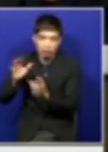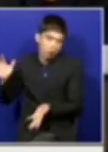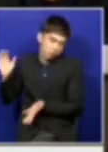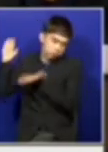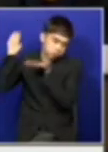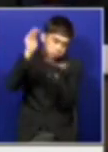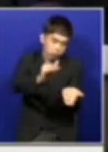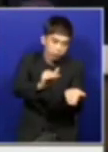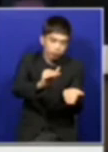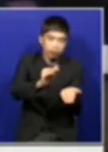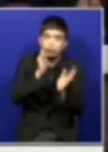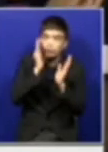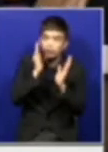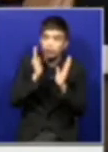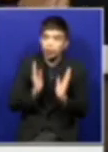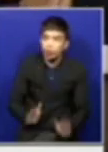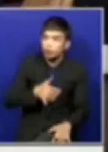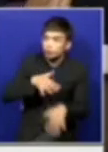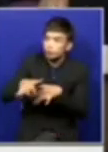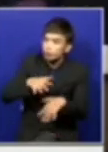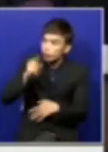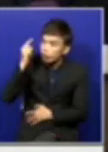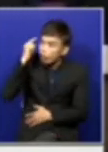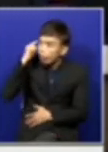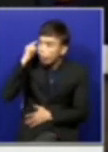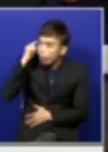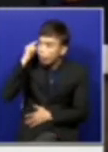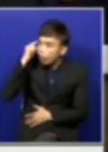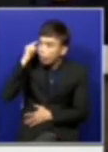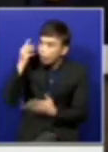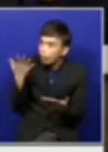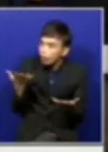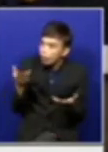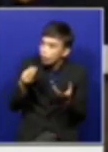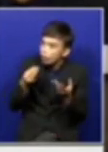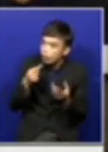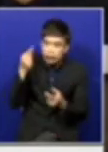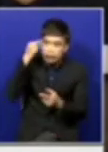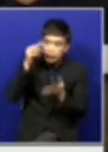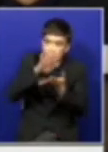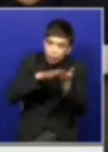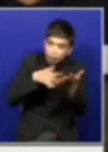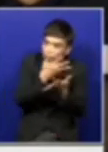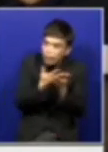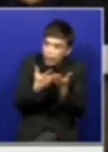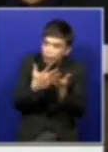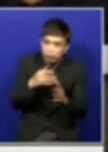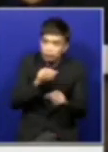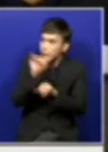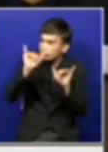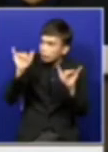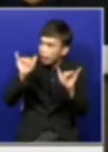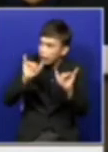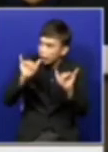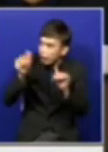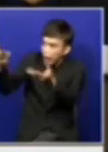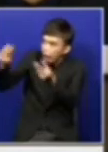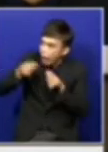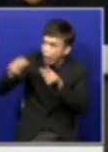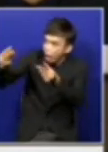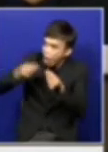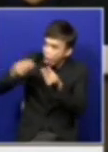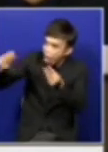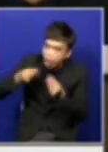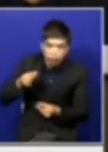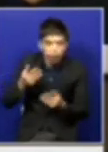ฏว่าชาวบ้านนี่เขาไม่ได้มีความคิดไม่ได้มีการจัดการวางแผนอะไรเลยข้างบนสั่งลงไ